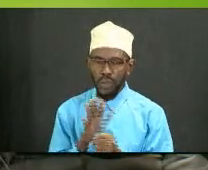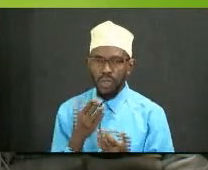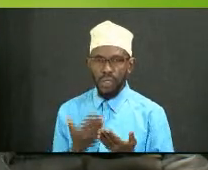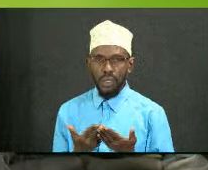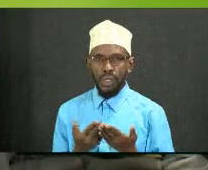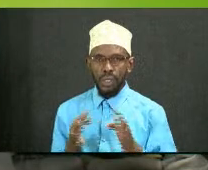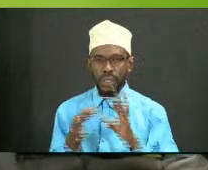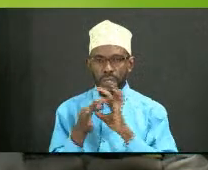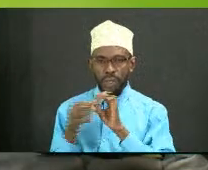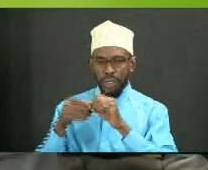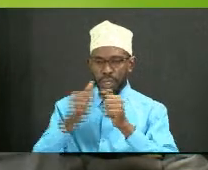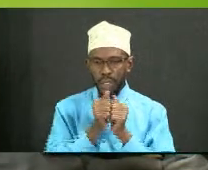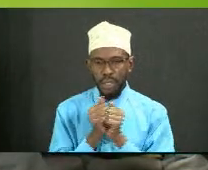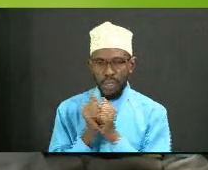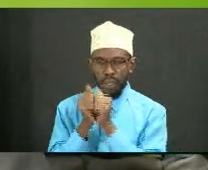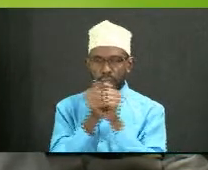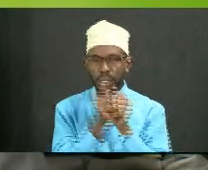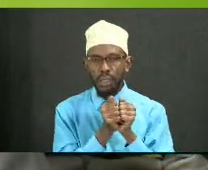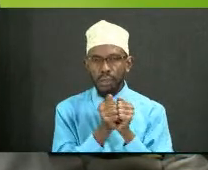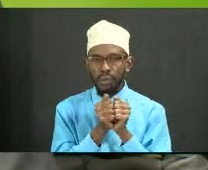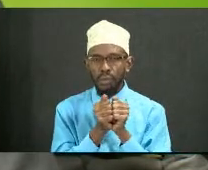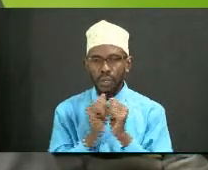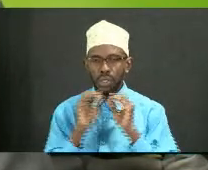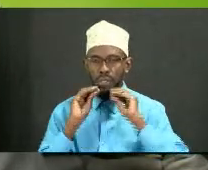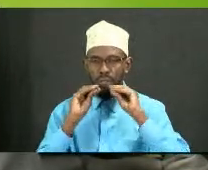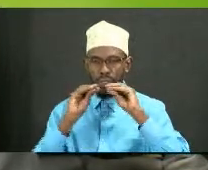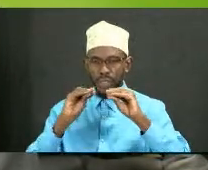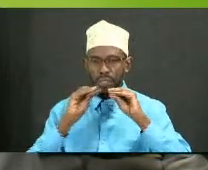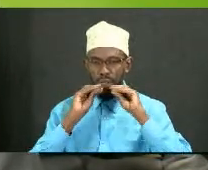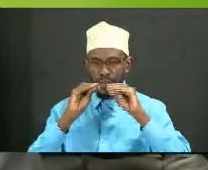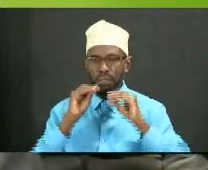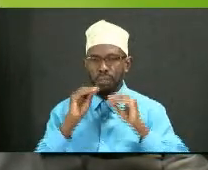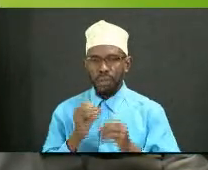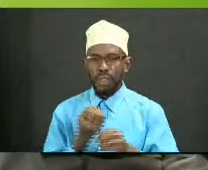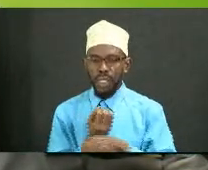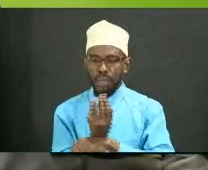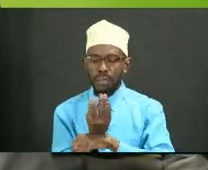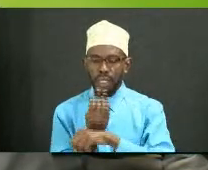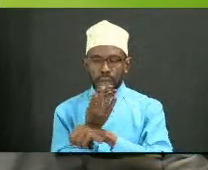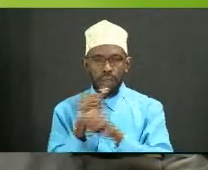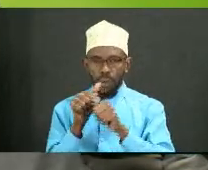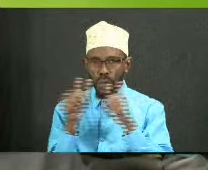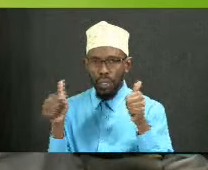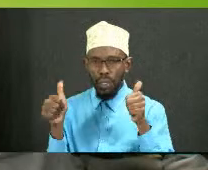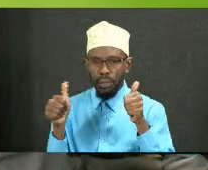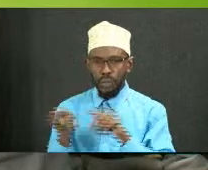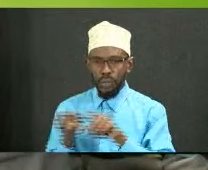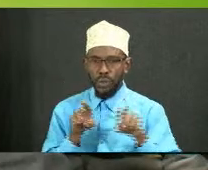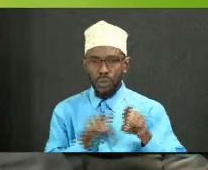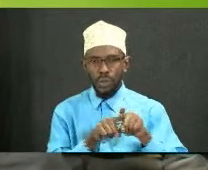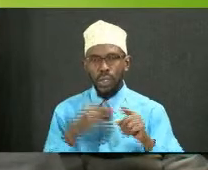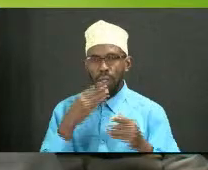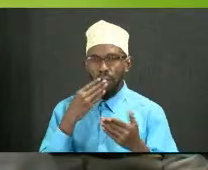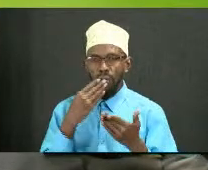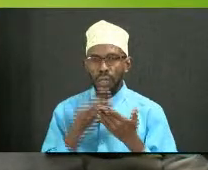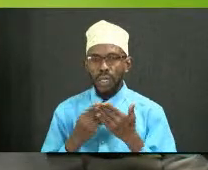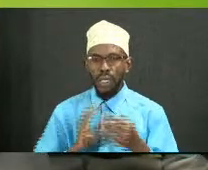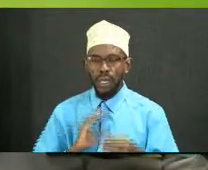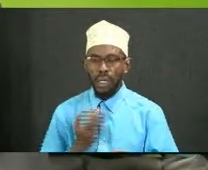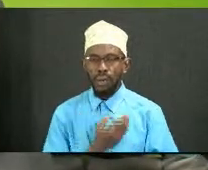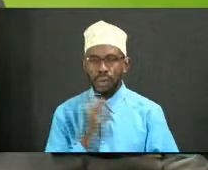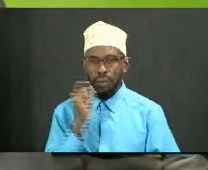katika kitengo hichi, kuweza kufahamisha watu na kuwaelezea kwa kina. Vile vile shukran za dhati kwa dada